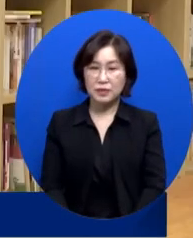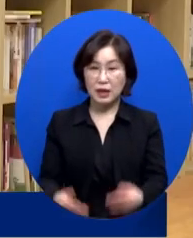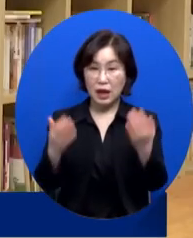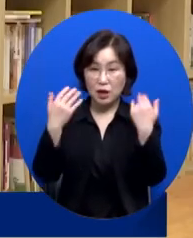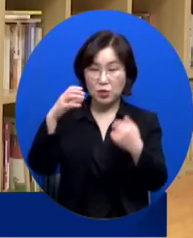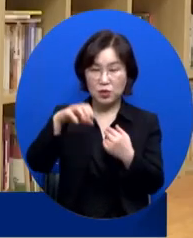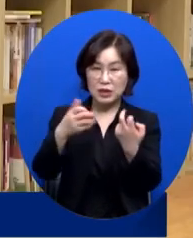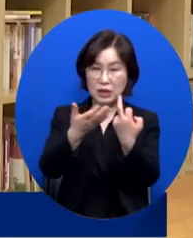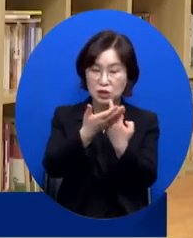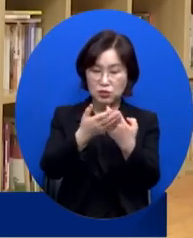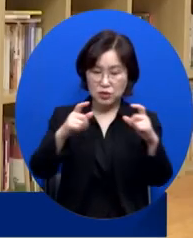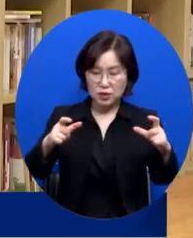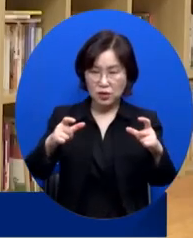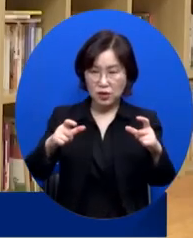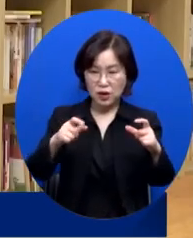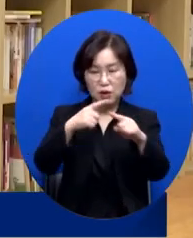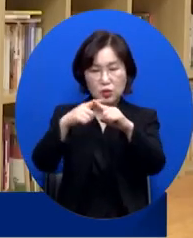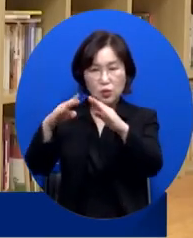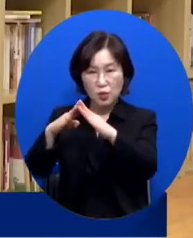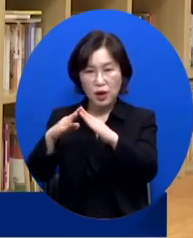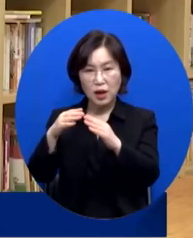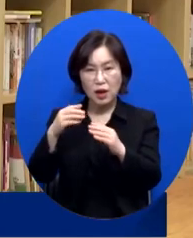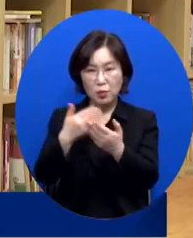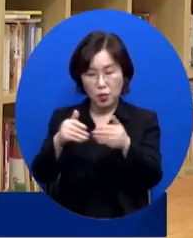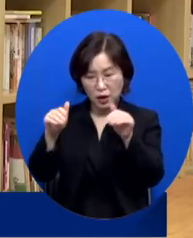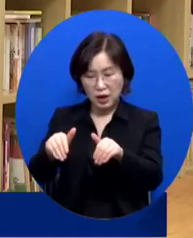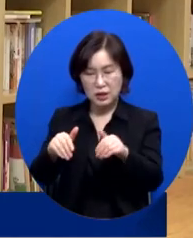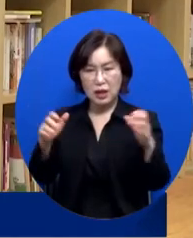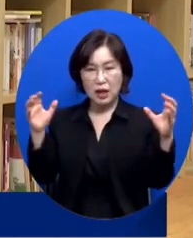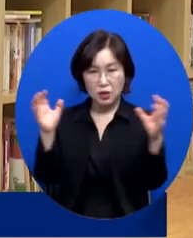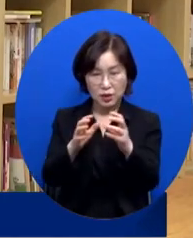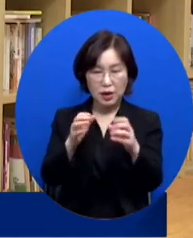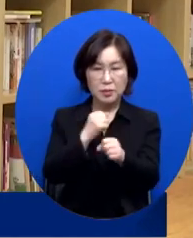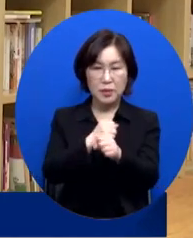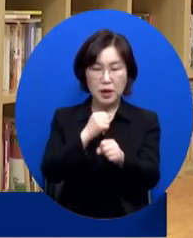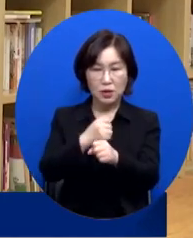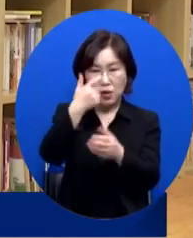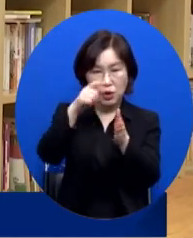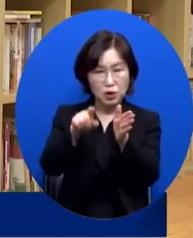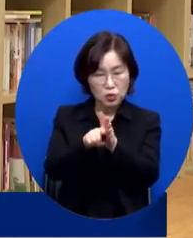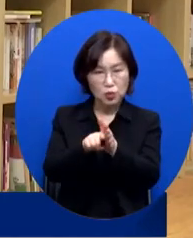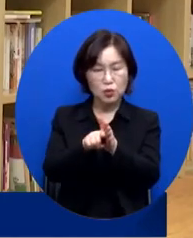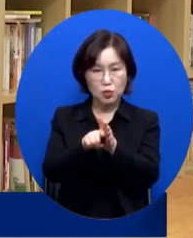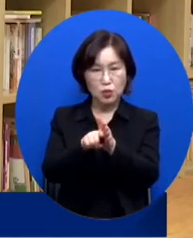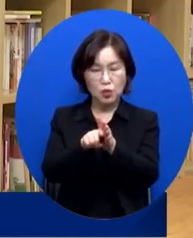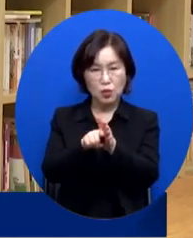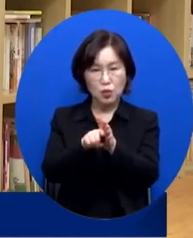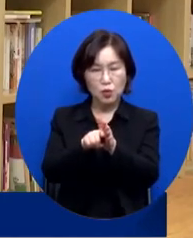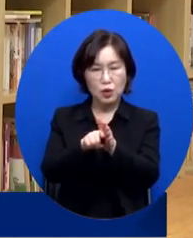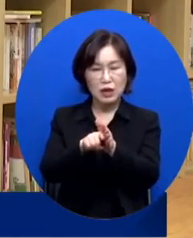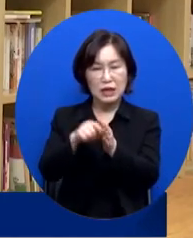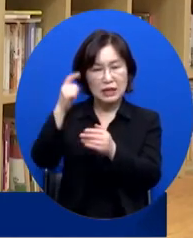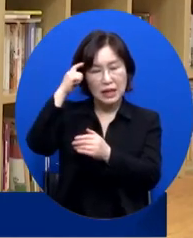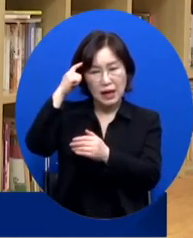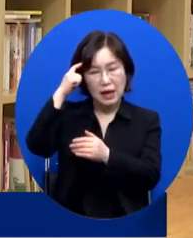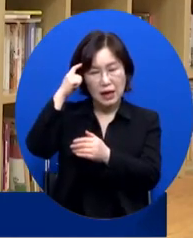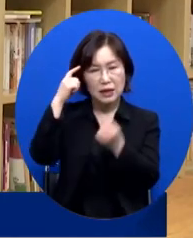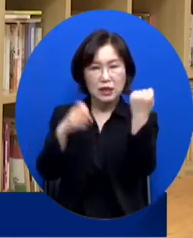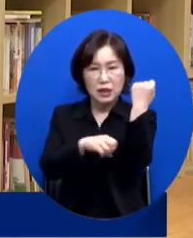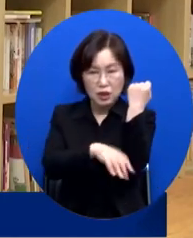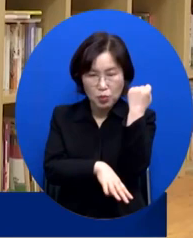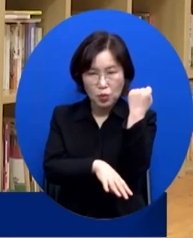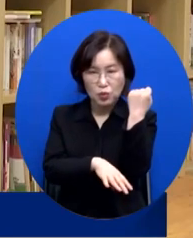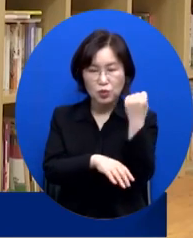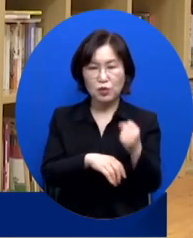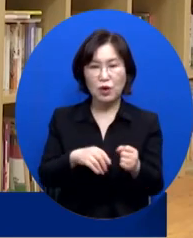제주 지역에 있는 교회들과 목회자들 연합해서 기독교 세계관을 바탕으로 아이들 한 명 한 명의